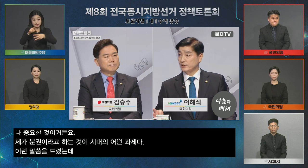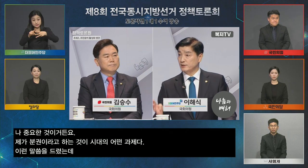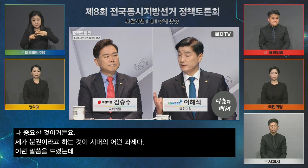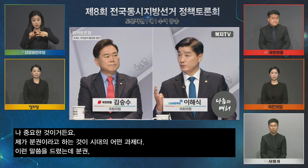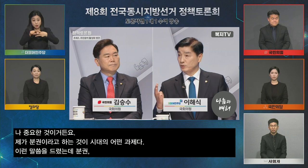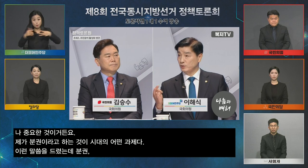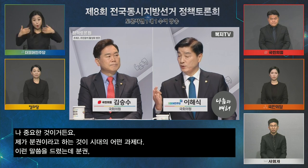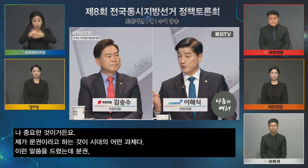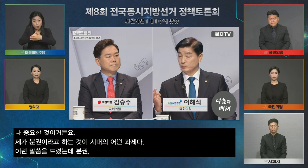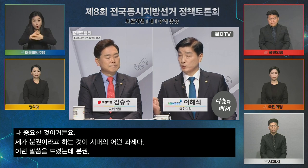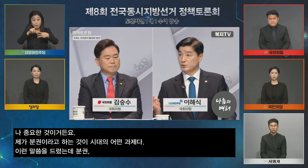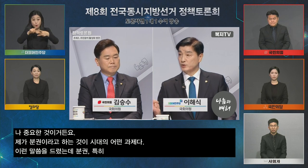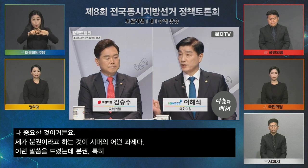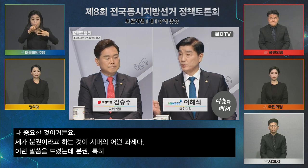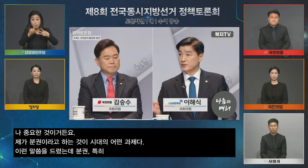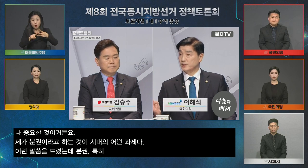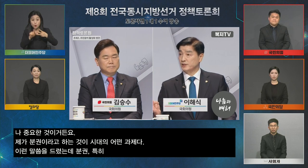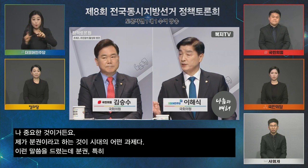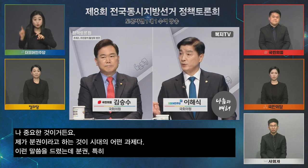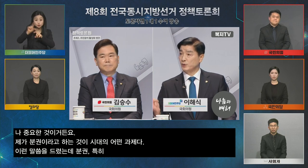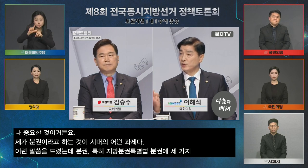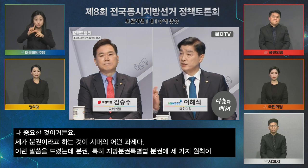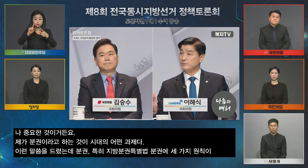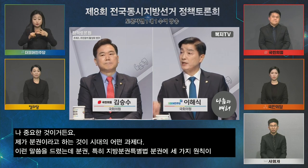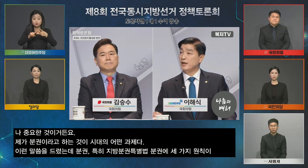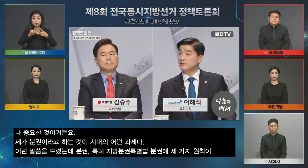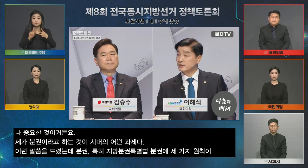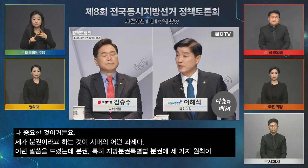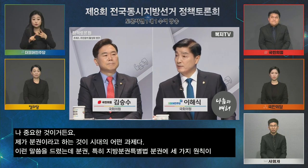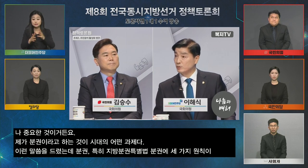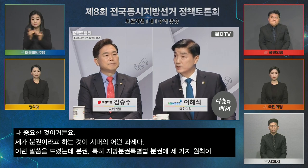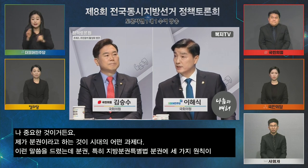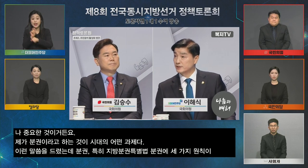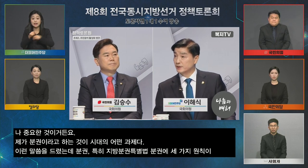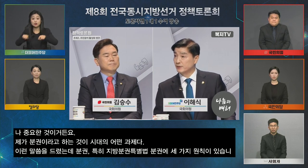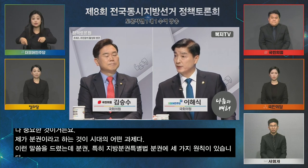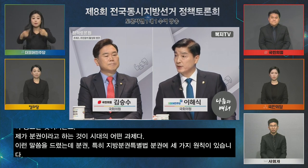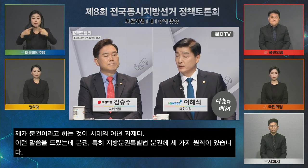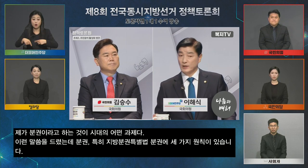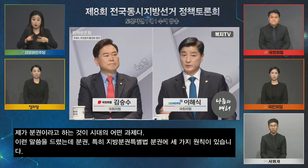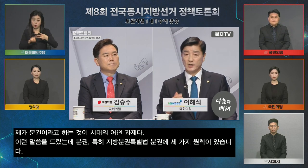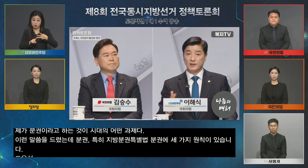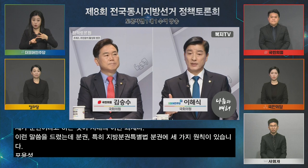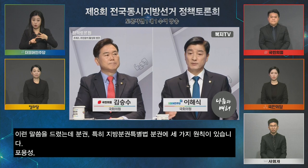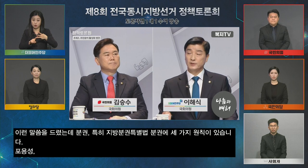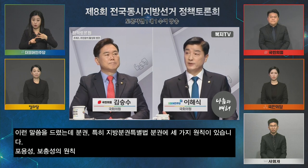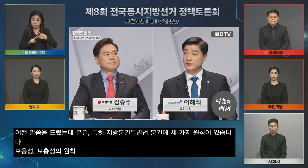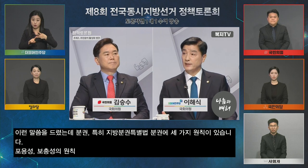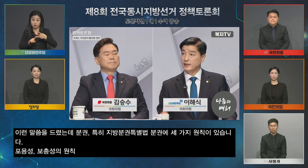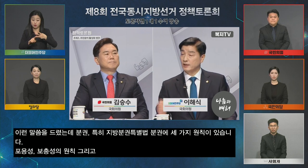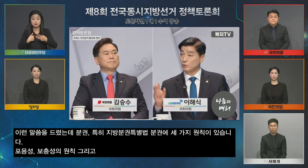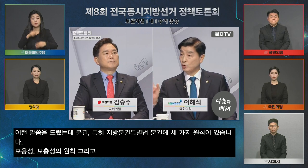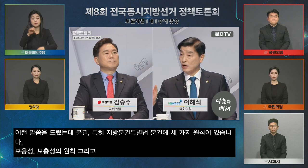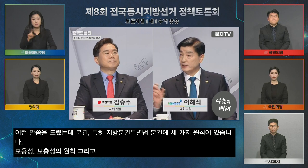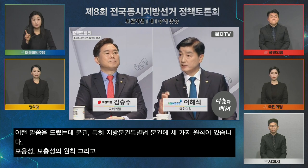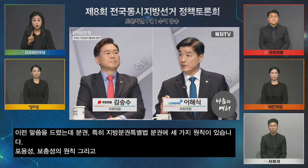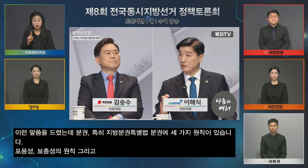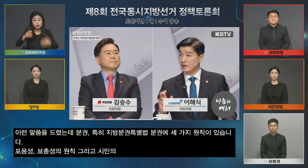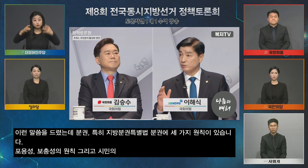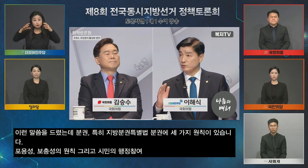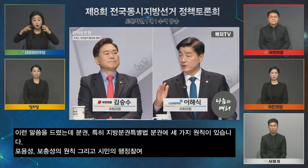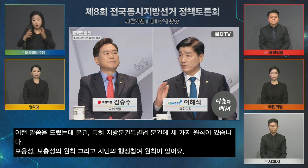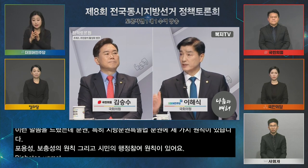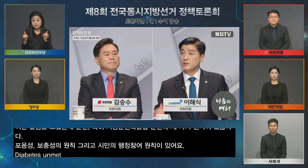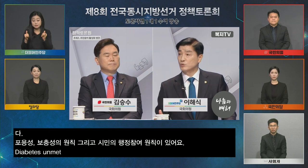포용성, 또 보충성의 원칙, 그리고 시민의 행정참여의 원칙이 있어요. 그리고 제가 말씀을 드렸는데 국가와